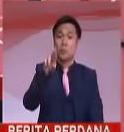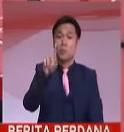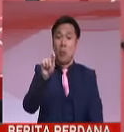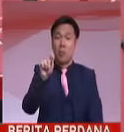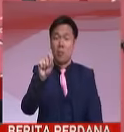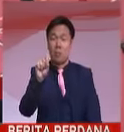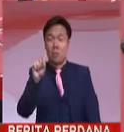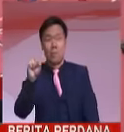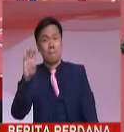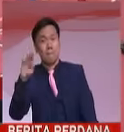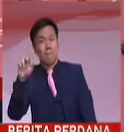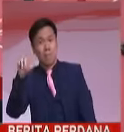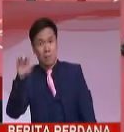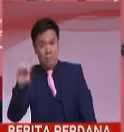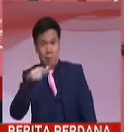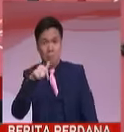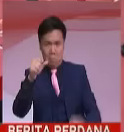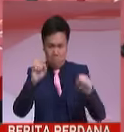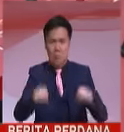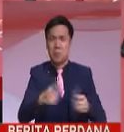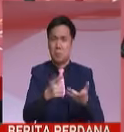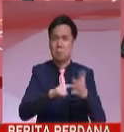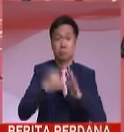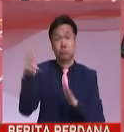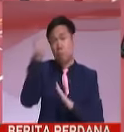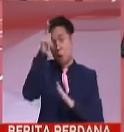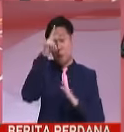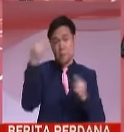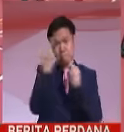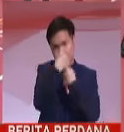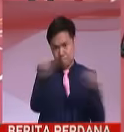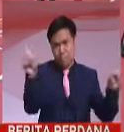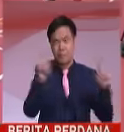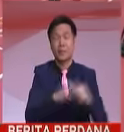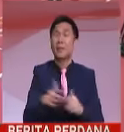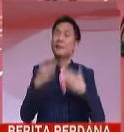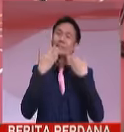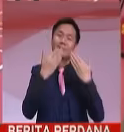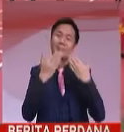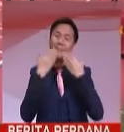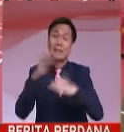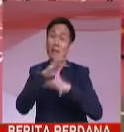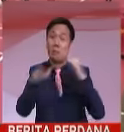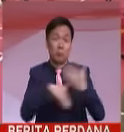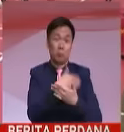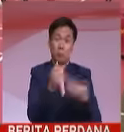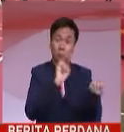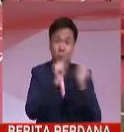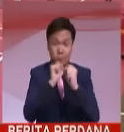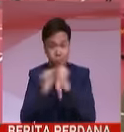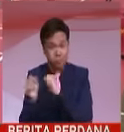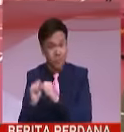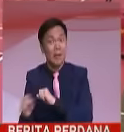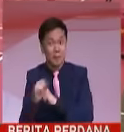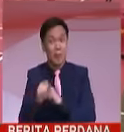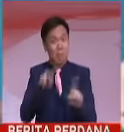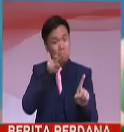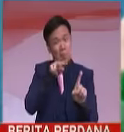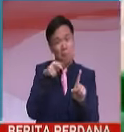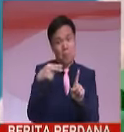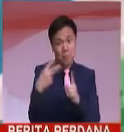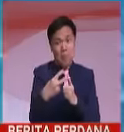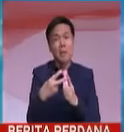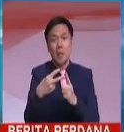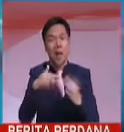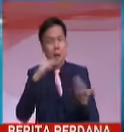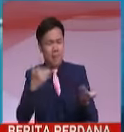oleh kerajaan dalam satu pernyataan pada hari ini bisa mengucapkan terima kasih kepada para pegiat sukain yang telah memberi pandangan Sutomo